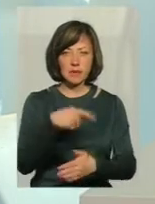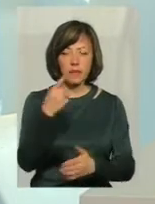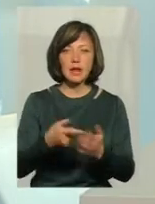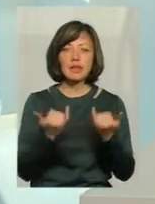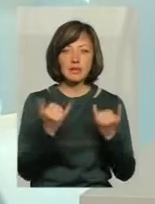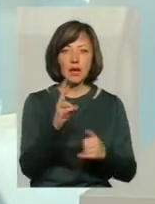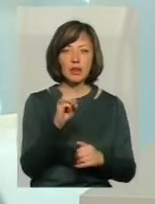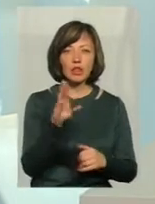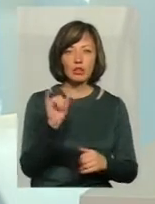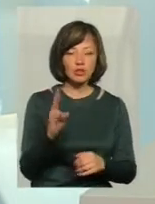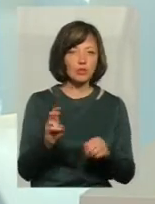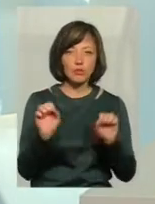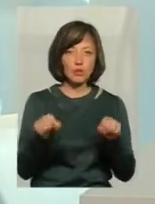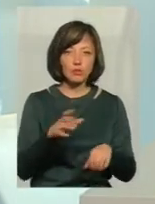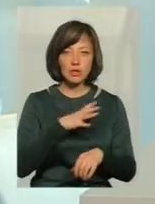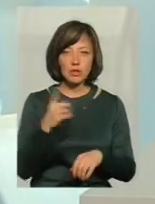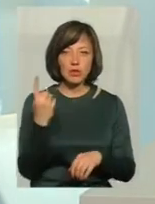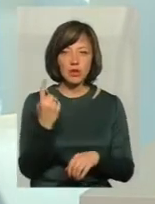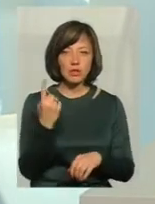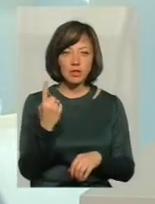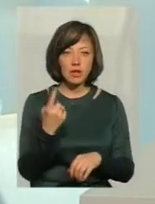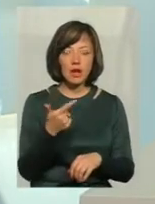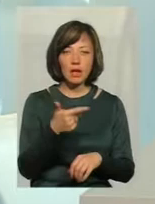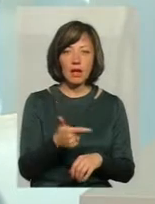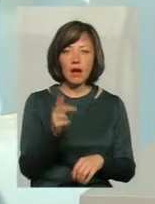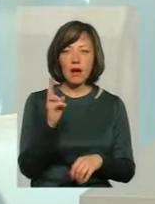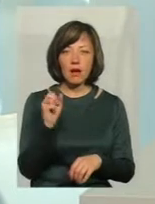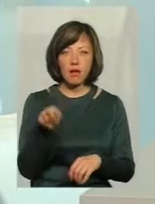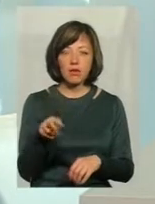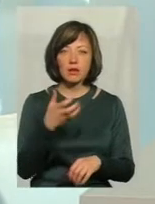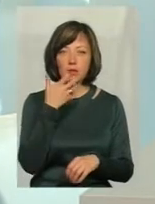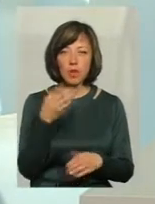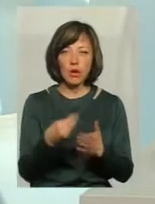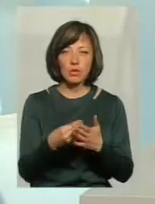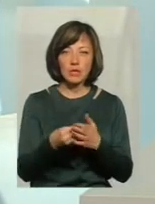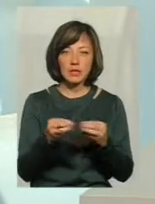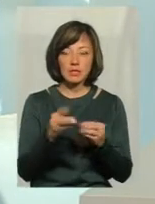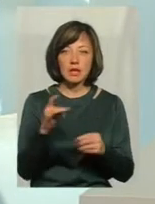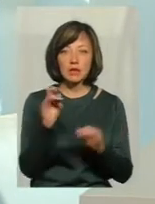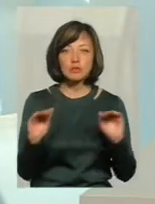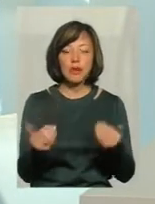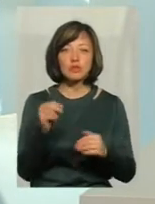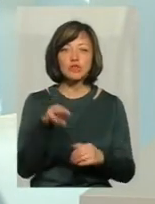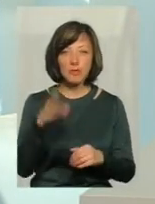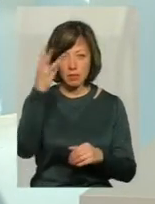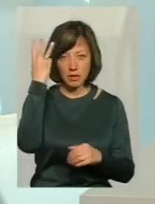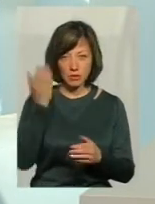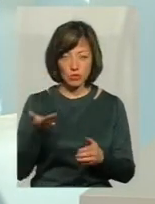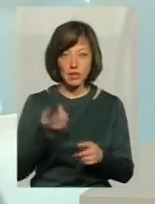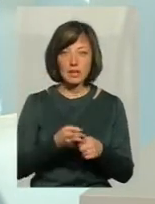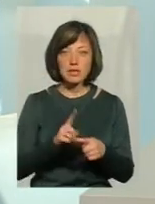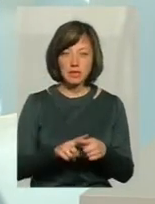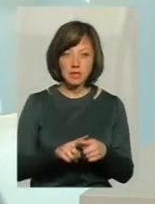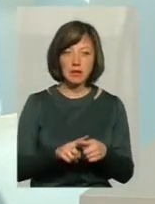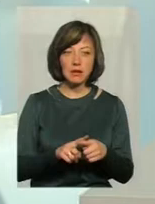може бути дуже конкурентним, тому що там одна гігакалорія тепла, скажімо, коштує там в 10 разів менше, ніж там Хмельницькому. Так, тобто це є